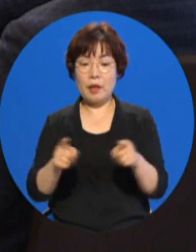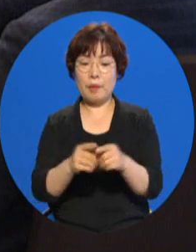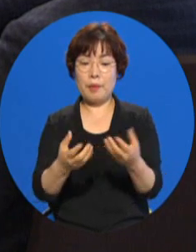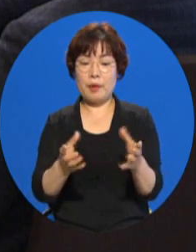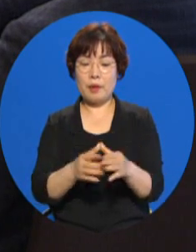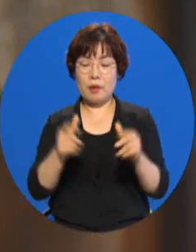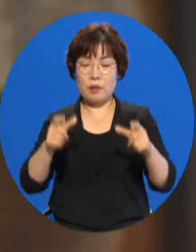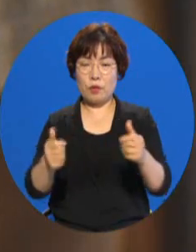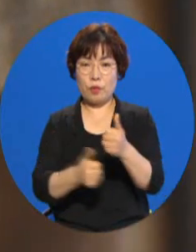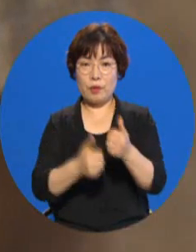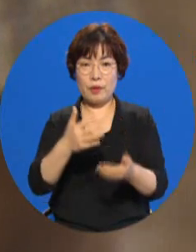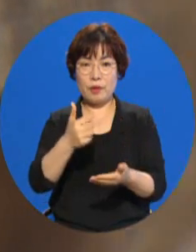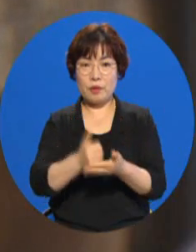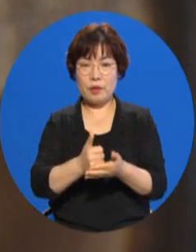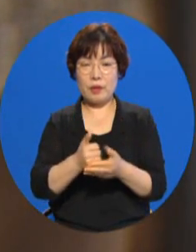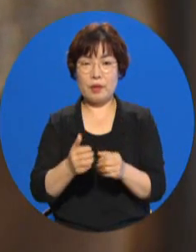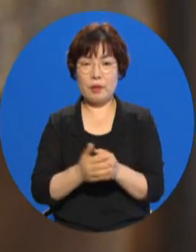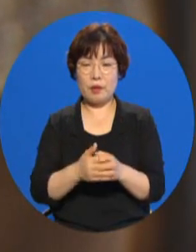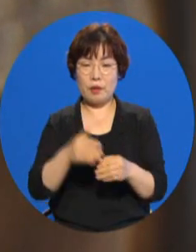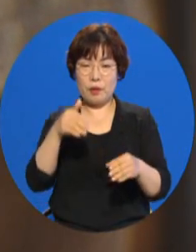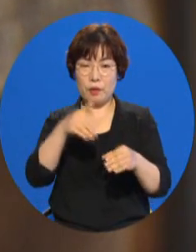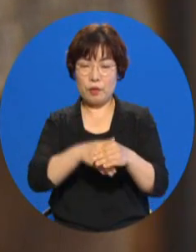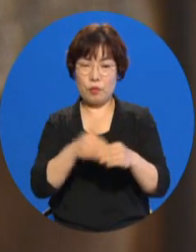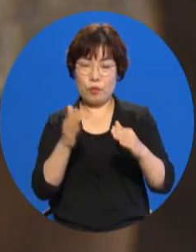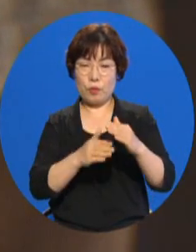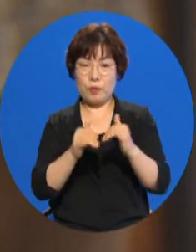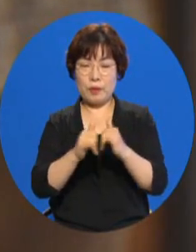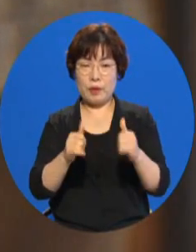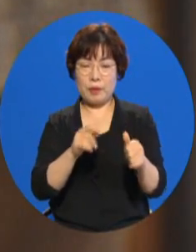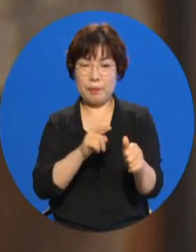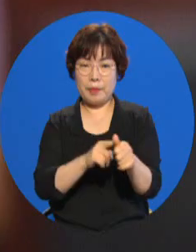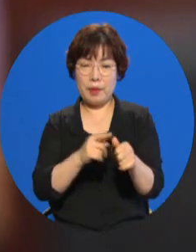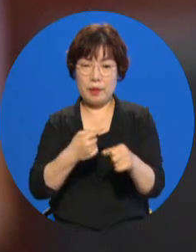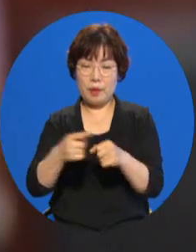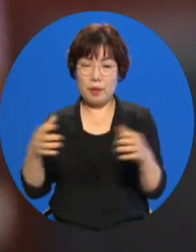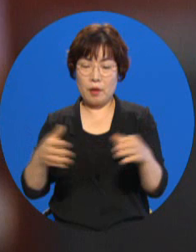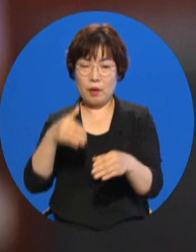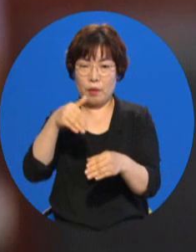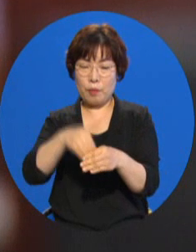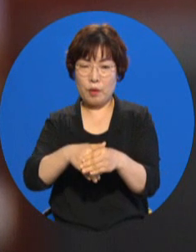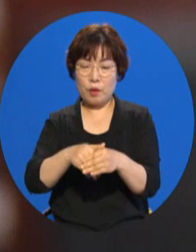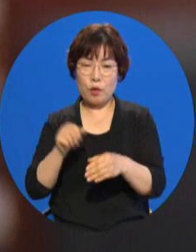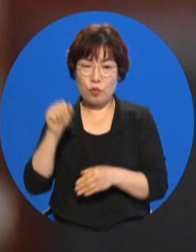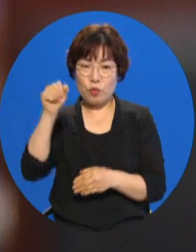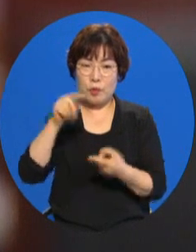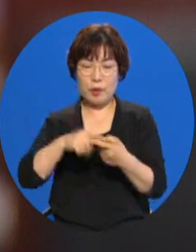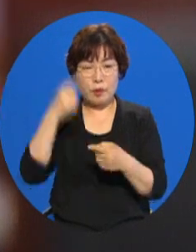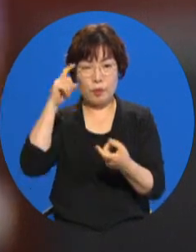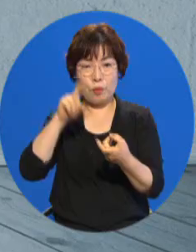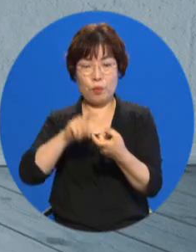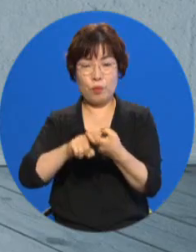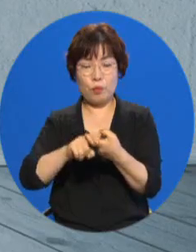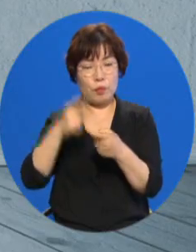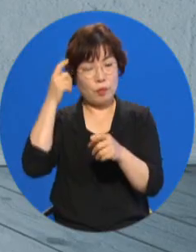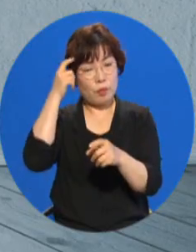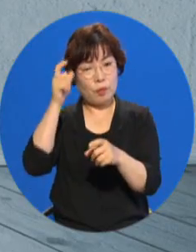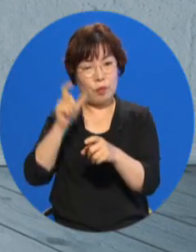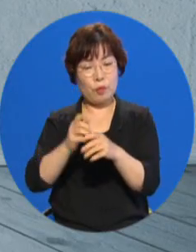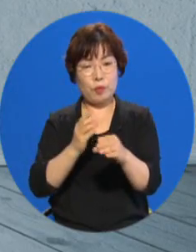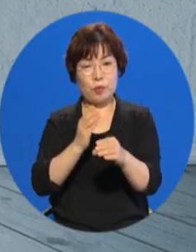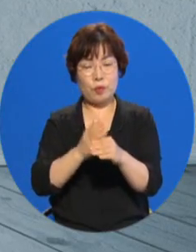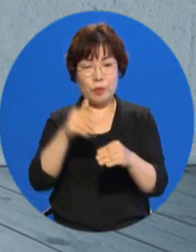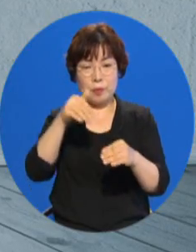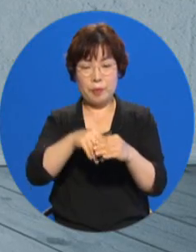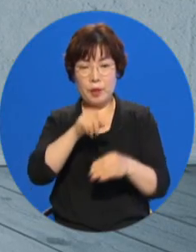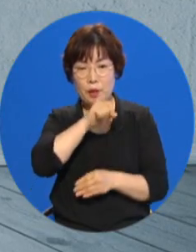더불어민주당 지역위원장이자 선출직 공직자인 A씨는 내년 총선에 출마해야 하느냐를 고민하고 있습니다. 선출직